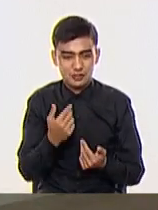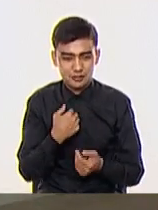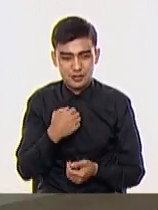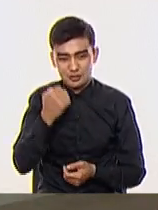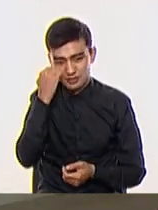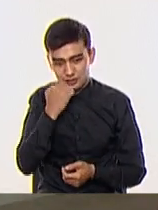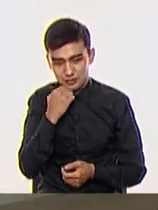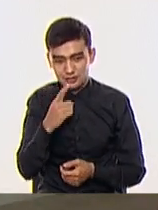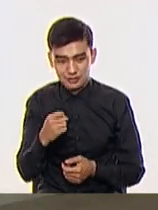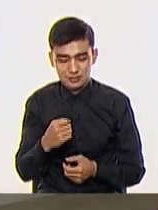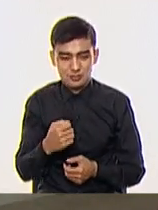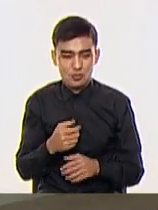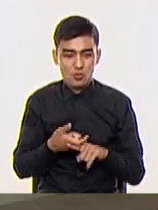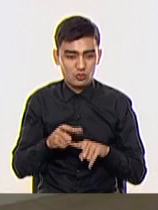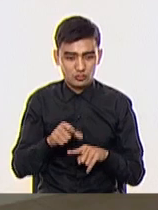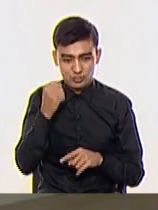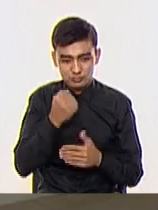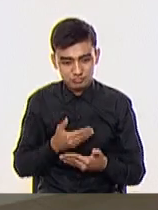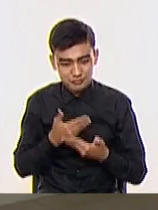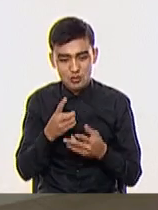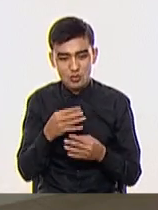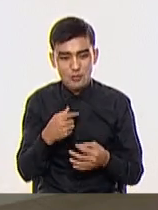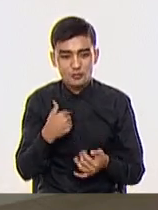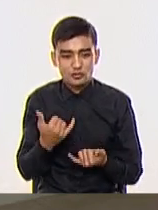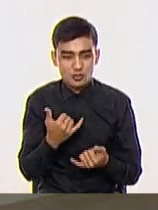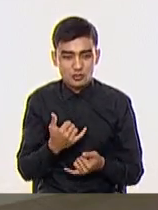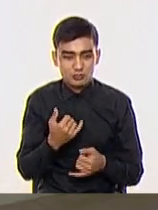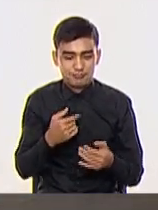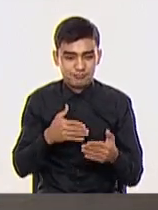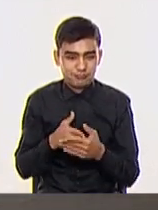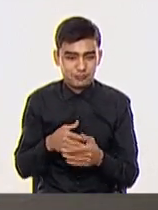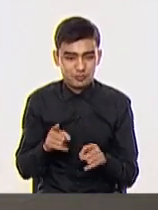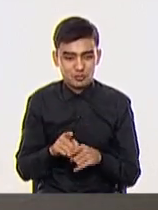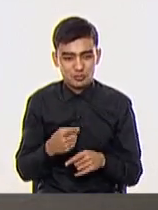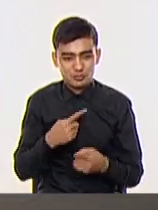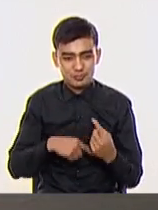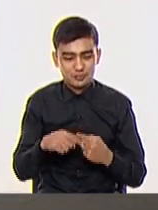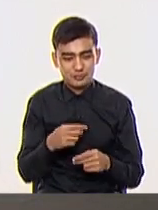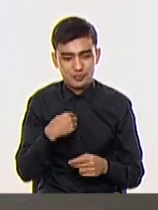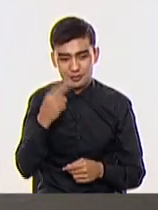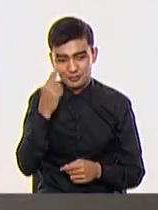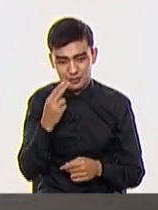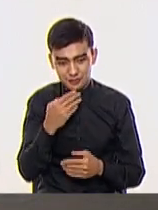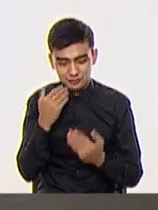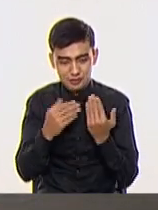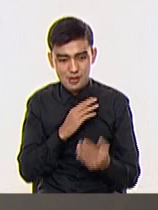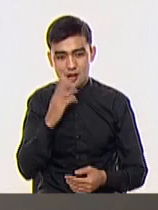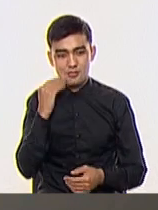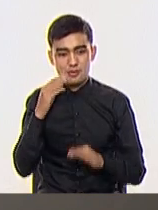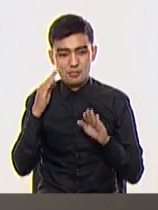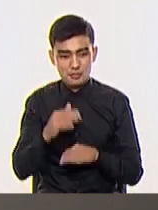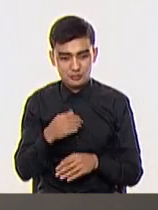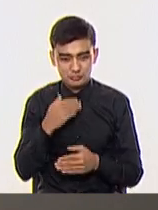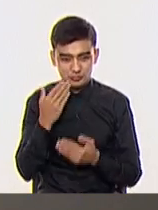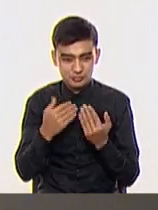за это очень благодарна ну а сейчас мы находимся в тупике мы его стану обращались его в moto обращались а